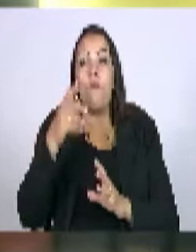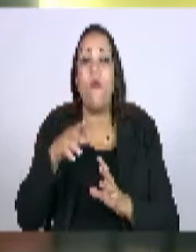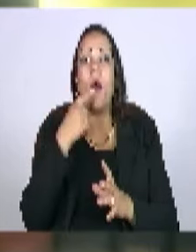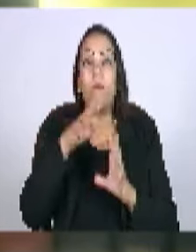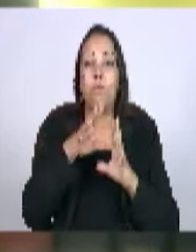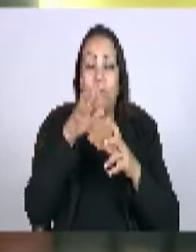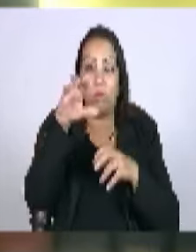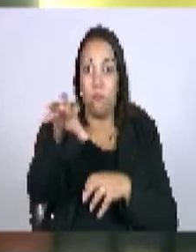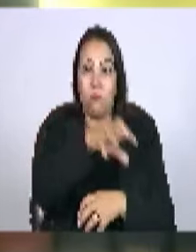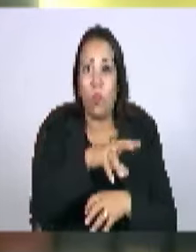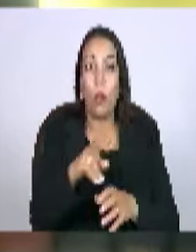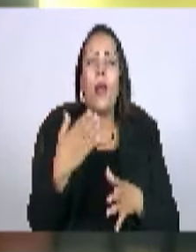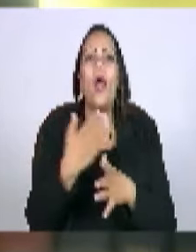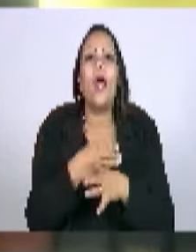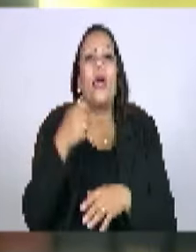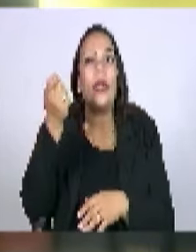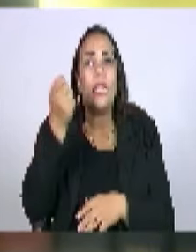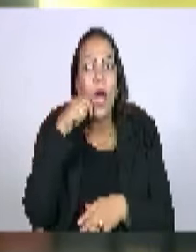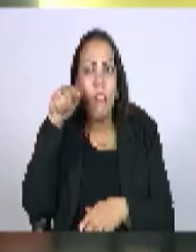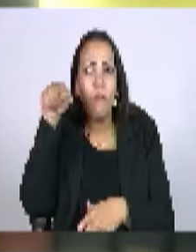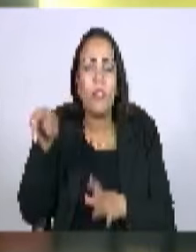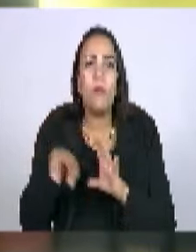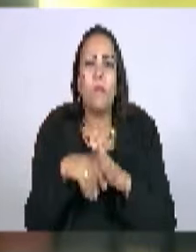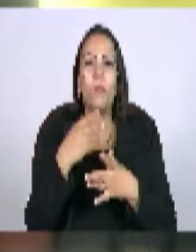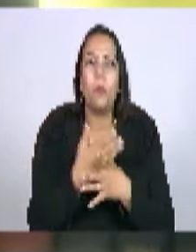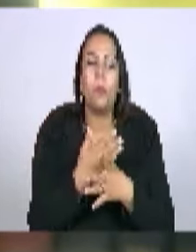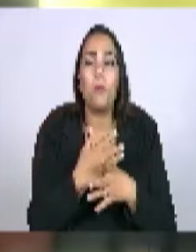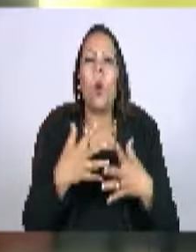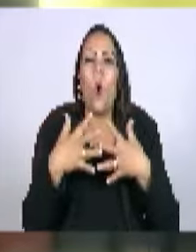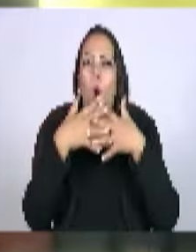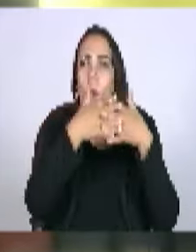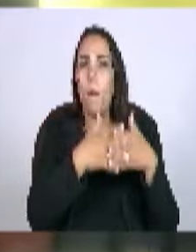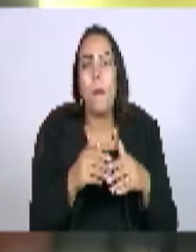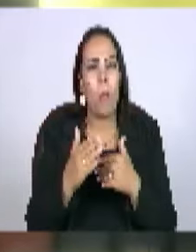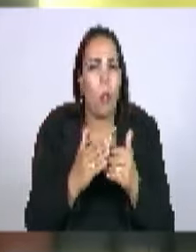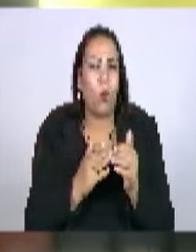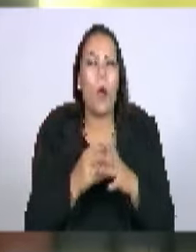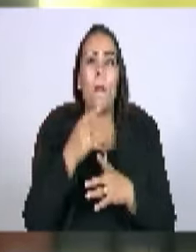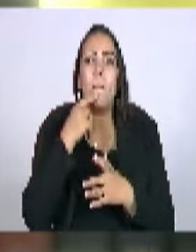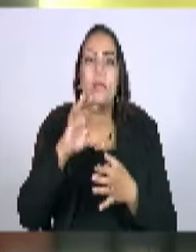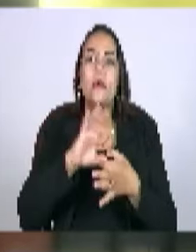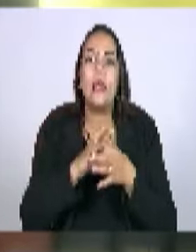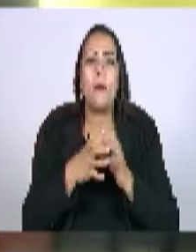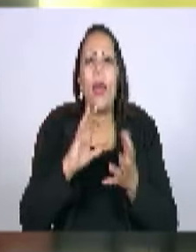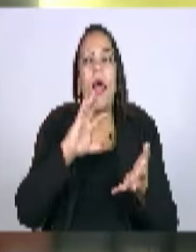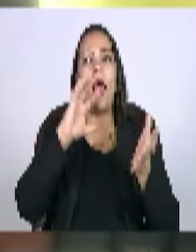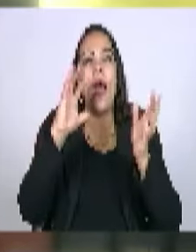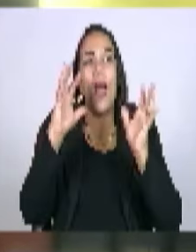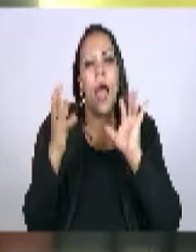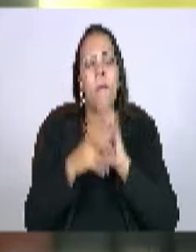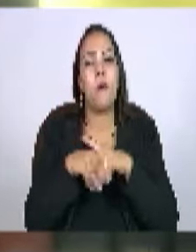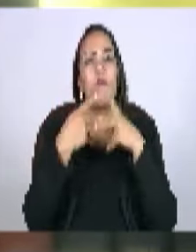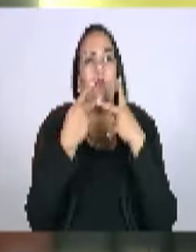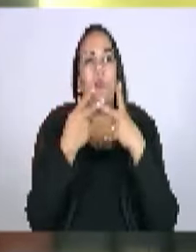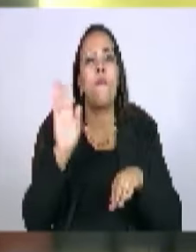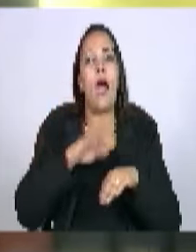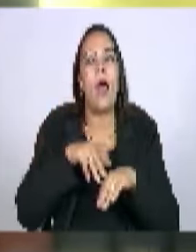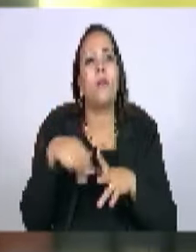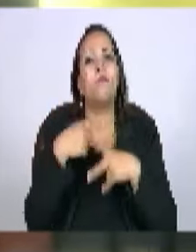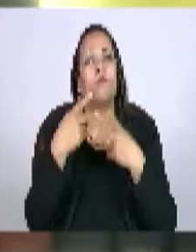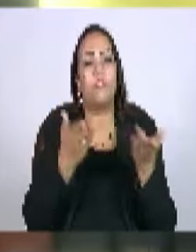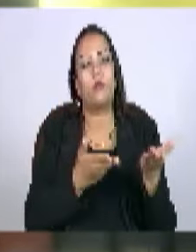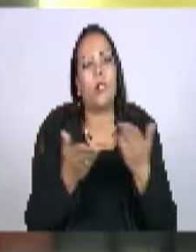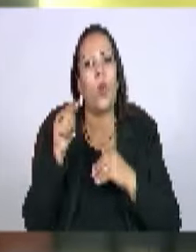دول المحكمه الجنائيه الدوليه مش جزء من الامم المتحده لكن الجمعيه العامه للامم المتحده وفت عليها ورحبت